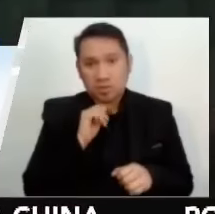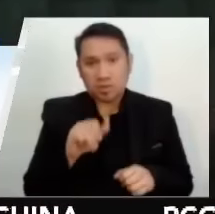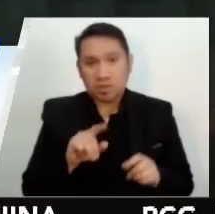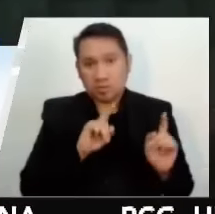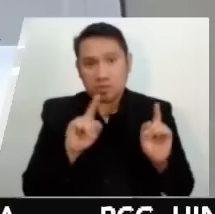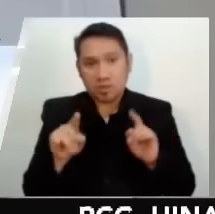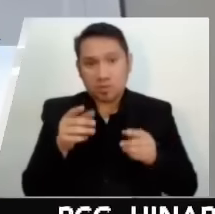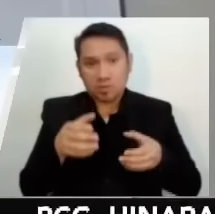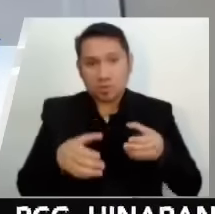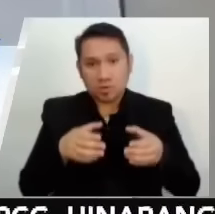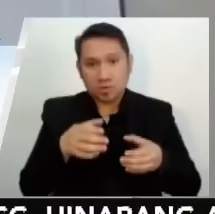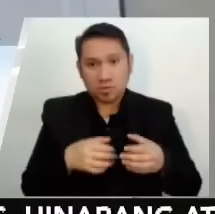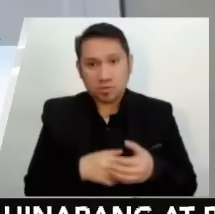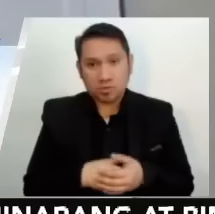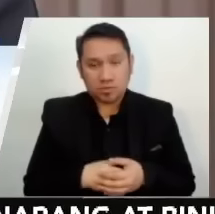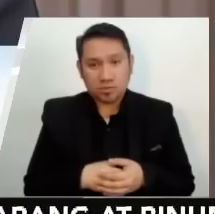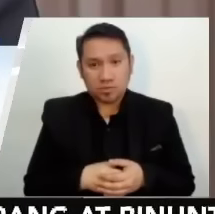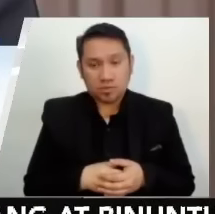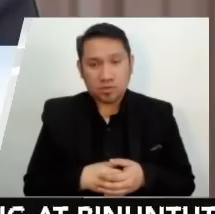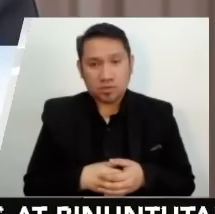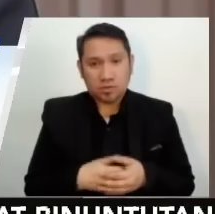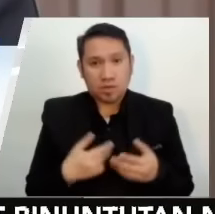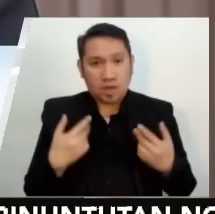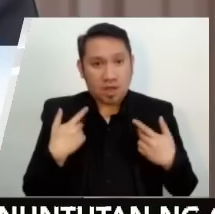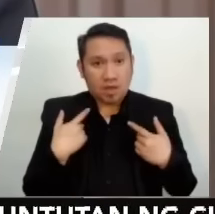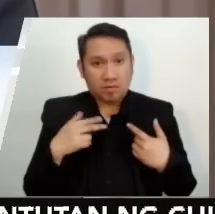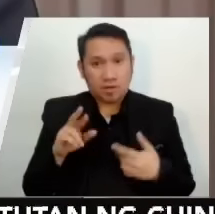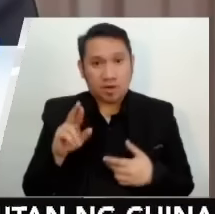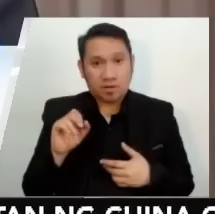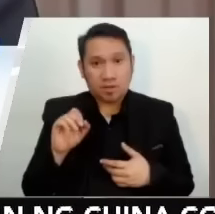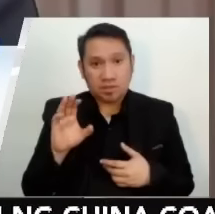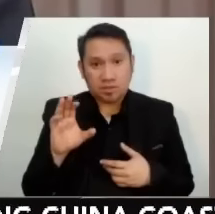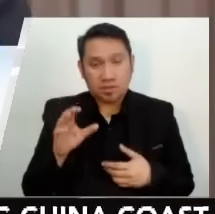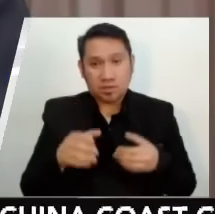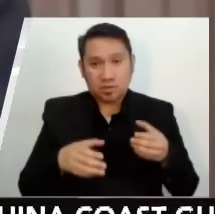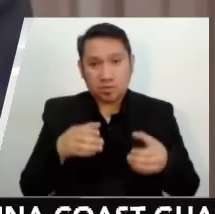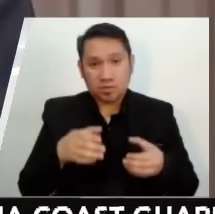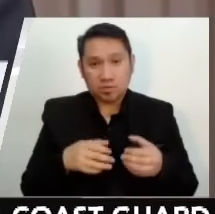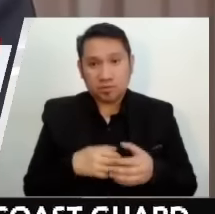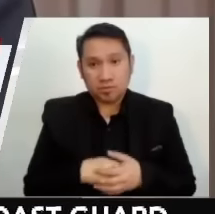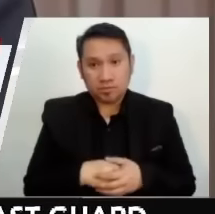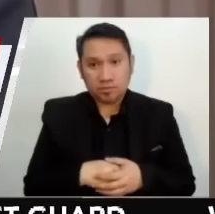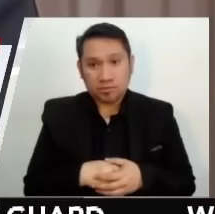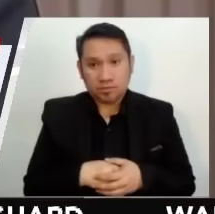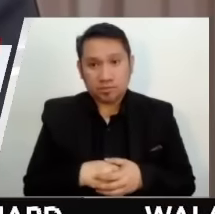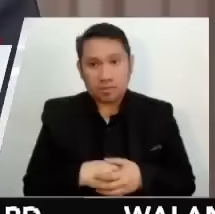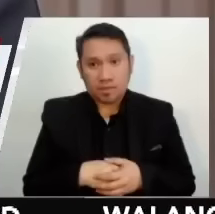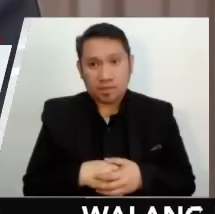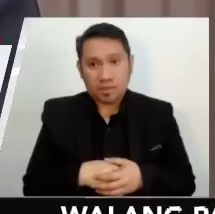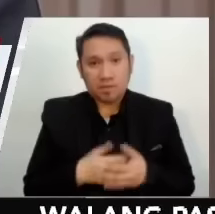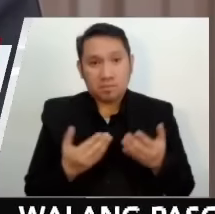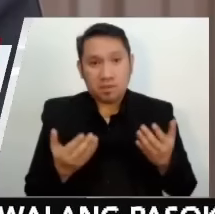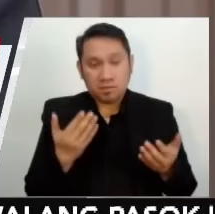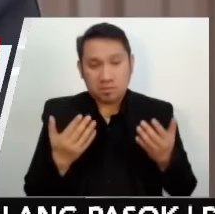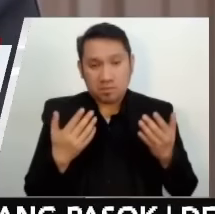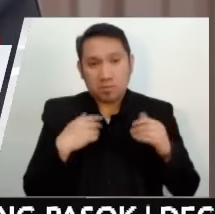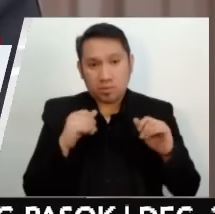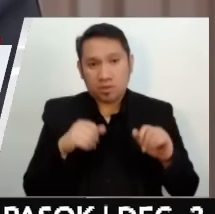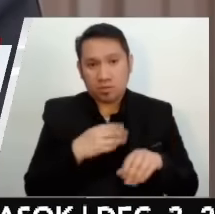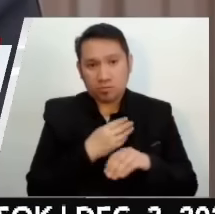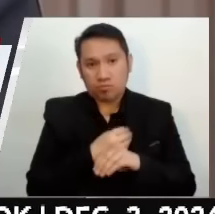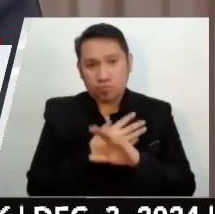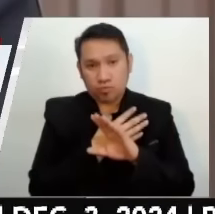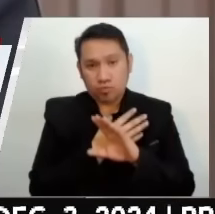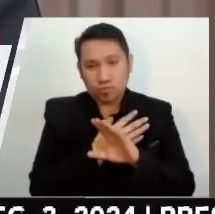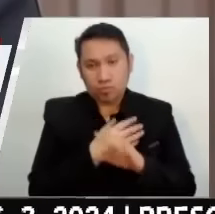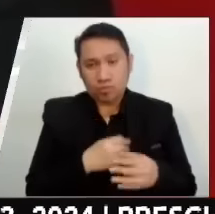nakatakda umanong hearing sa Pasay RTC. Makipag-ugnayan po kami if possible na teleconferencing na lang ito and physical presence na